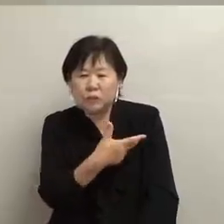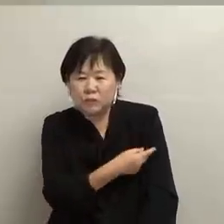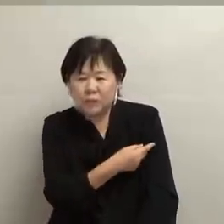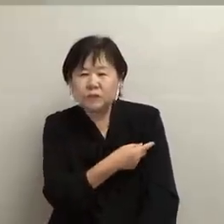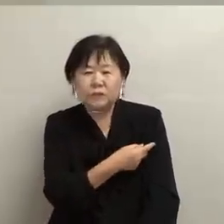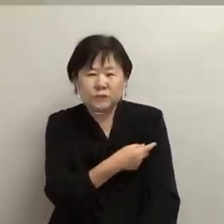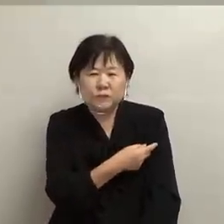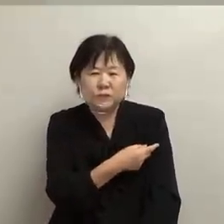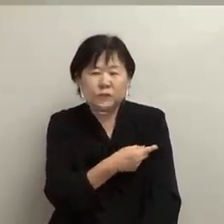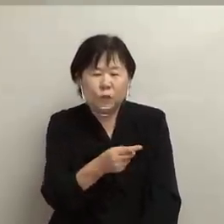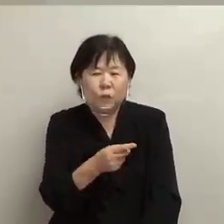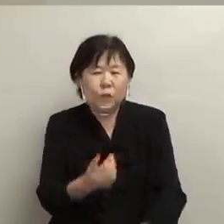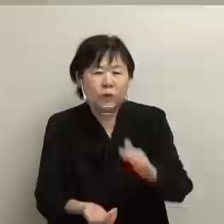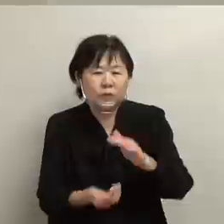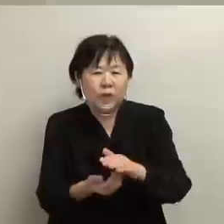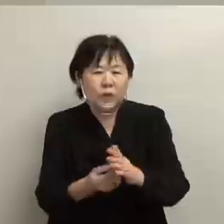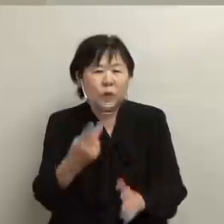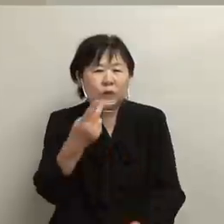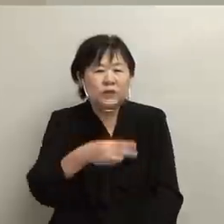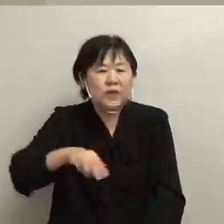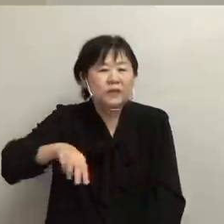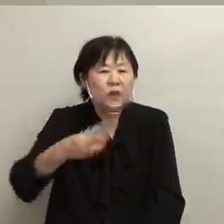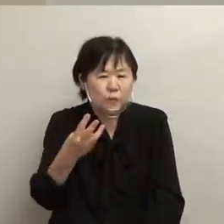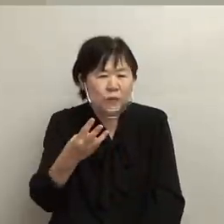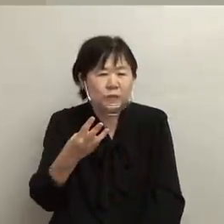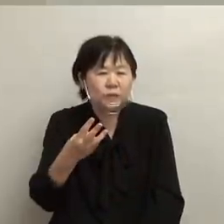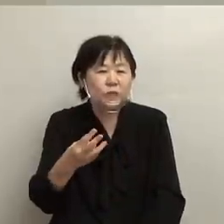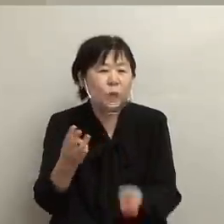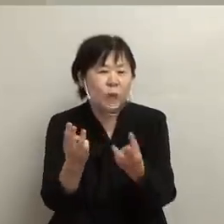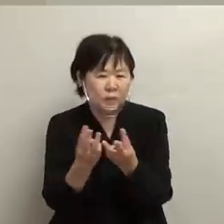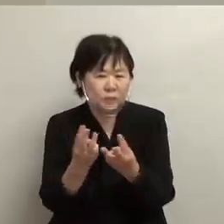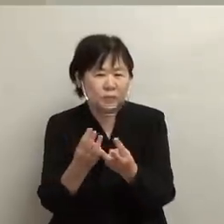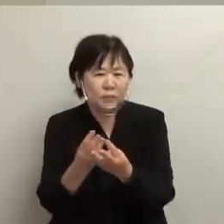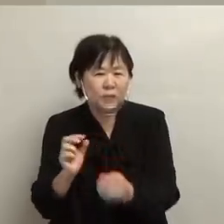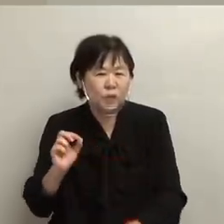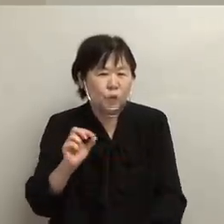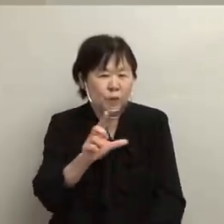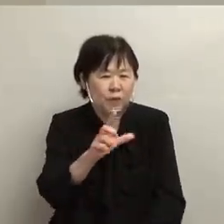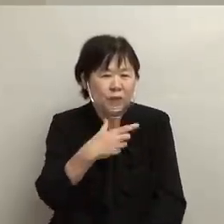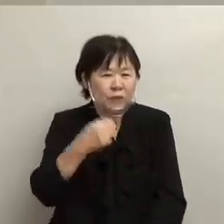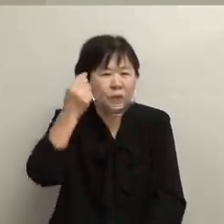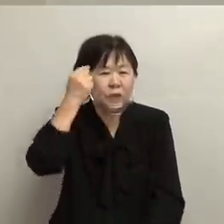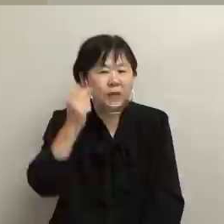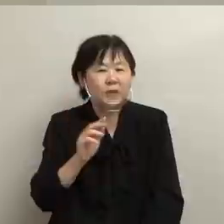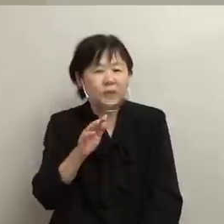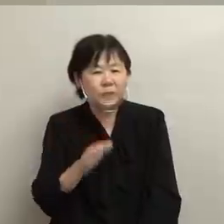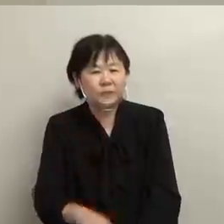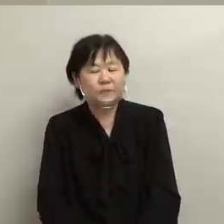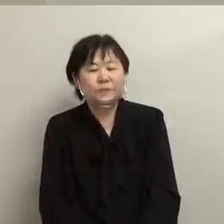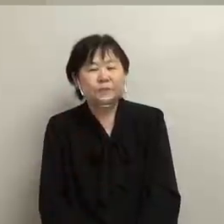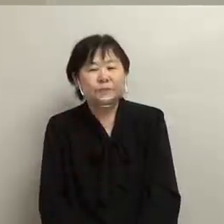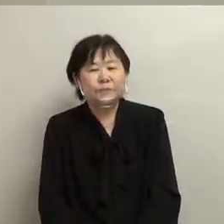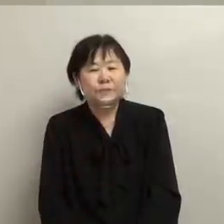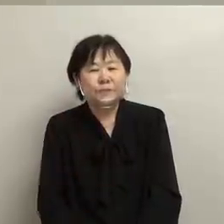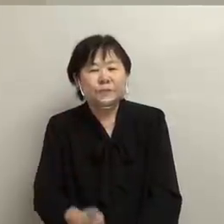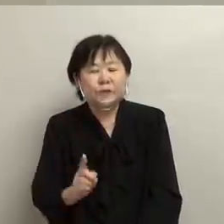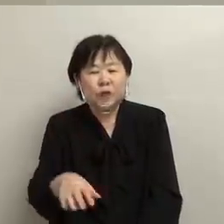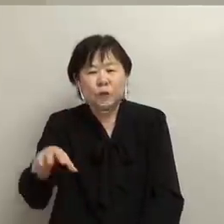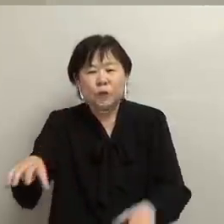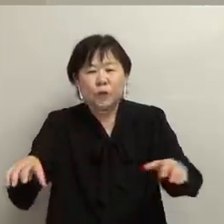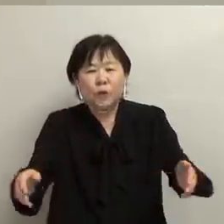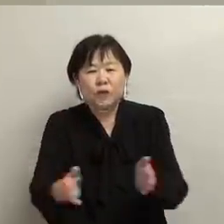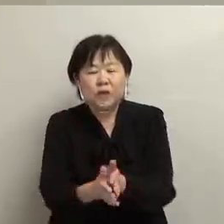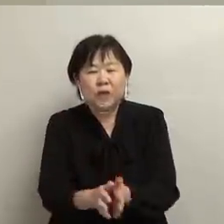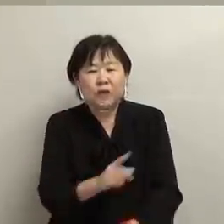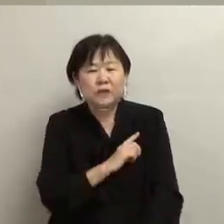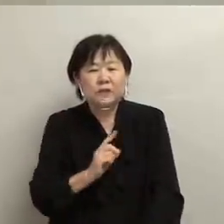能力というものを最大2300海へまで増強したいと考えていますこれにより両戦と合わせて